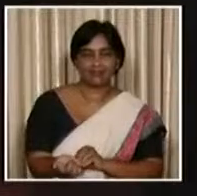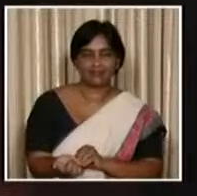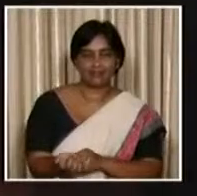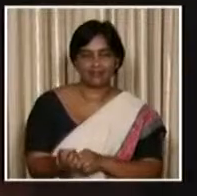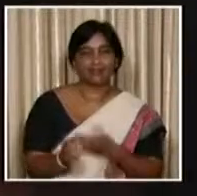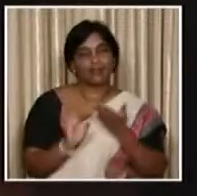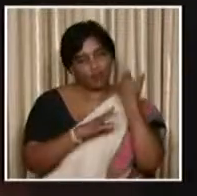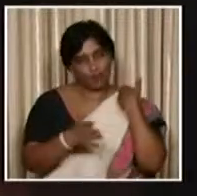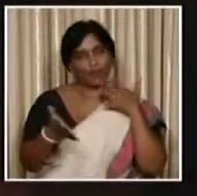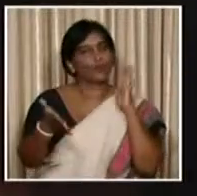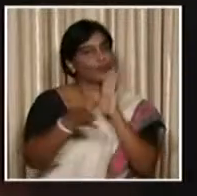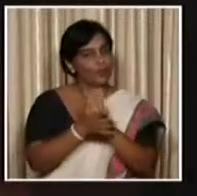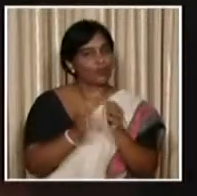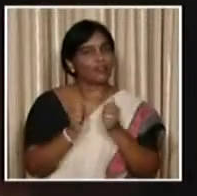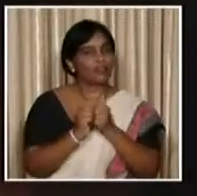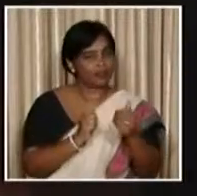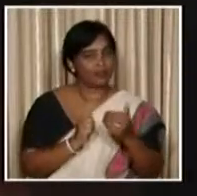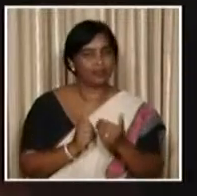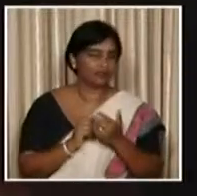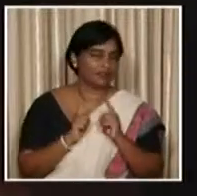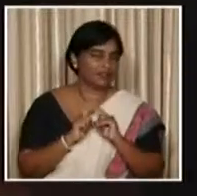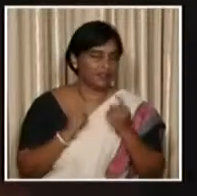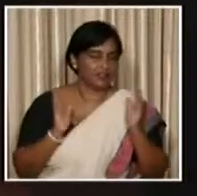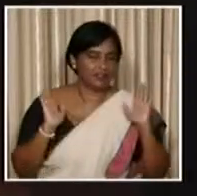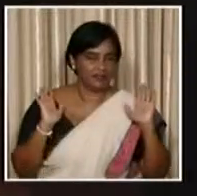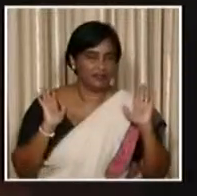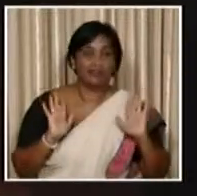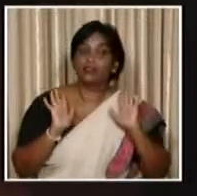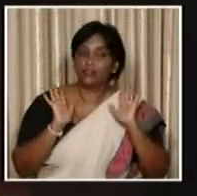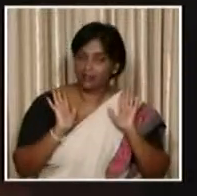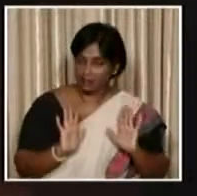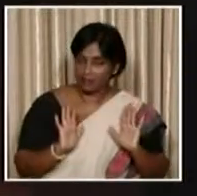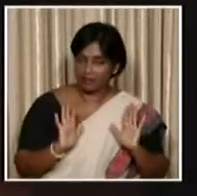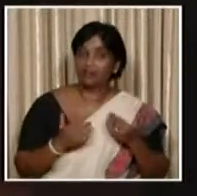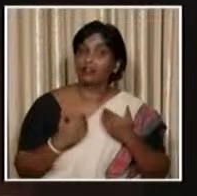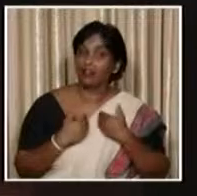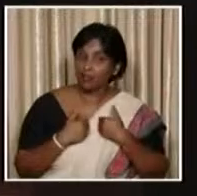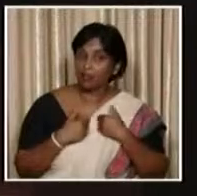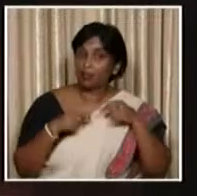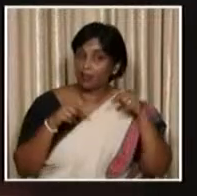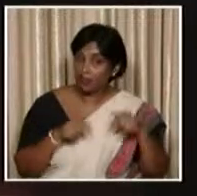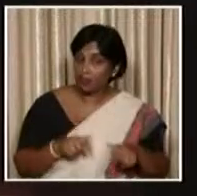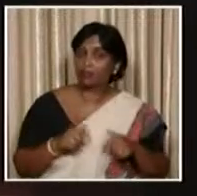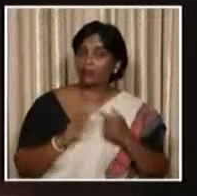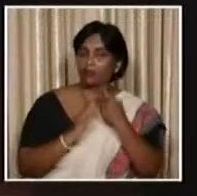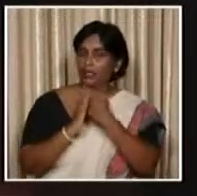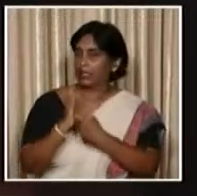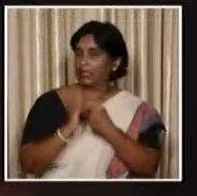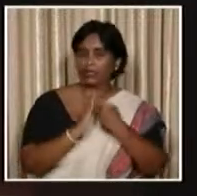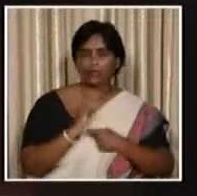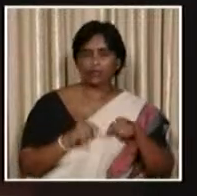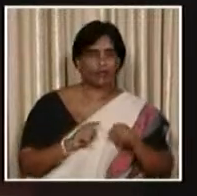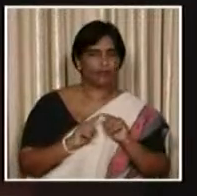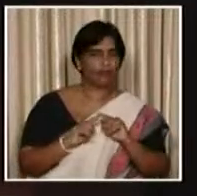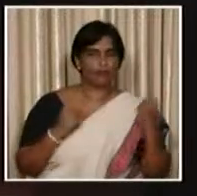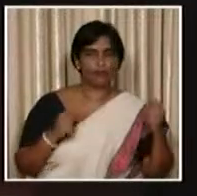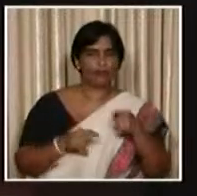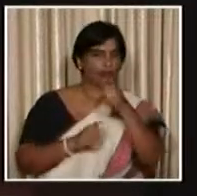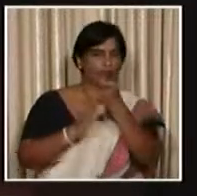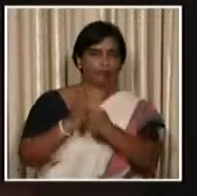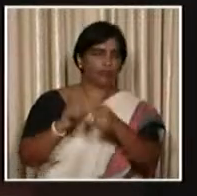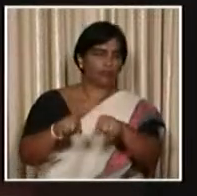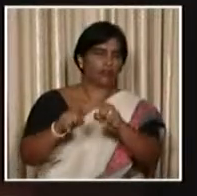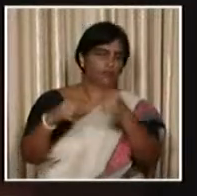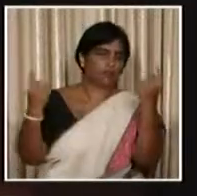අපි කාලයක් එකට වැඩ කරා. ඒක වෙනම දෙයක්. හැබැයි අපි දැන් ඒ න්‍යායන් වෙනස්. ඔබතුමාගේ න්‍යාය